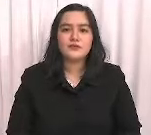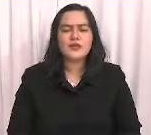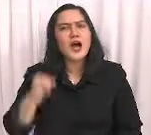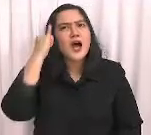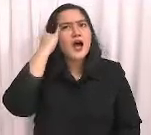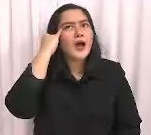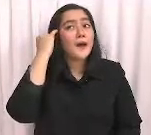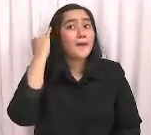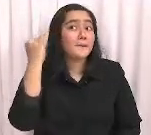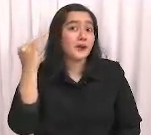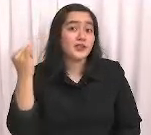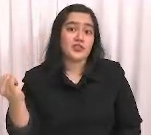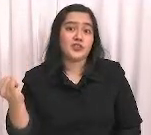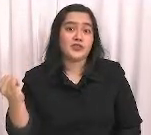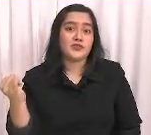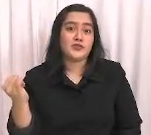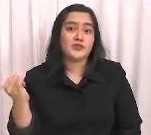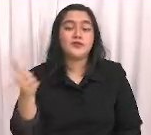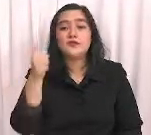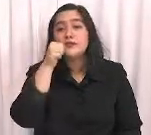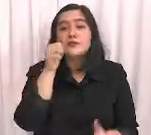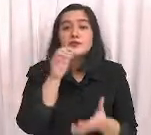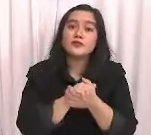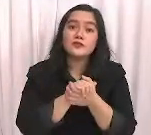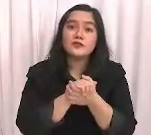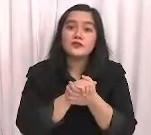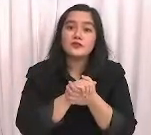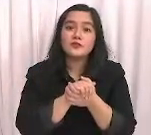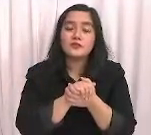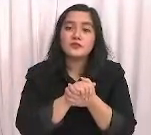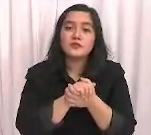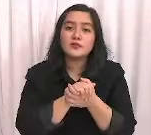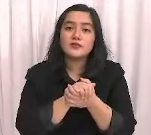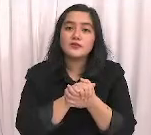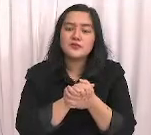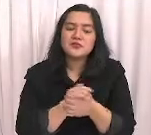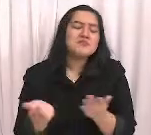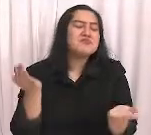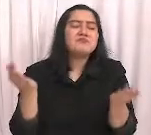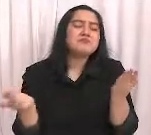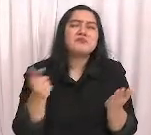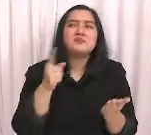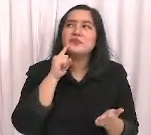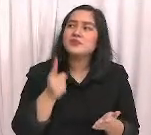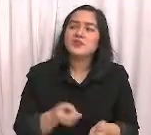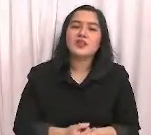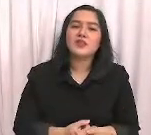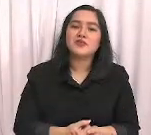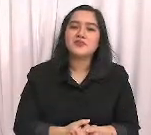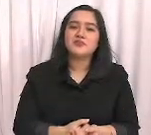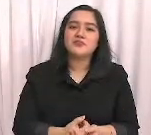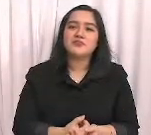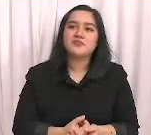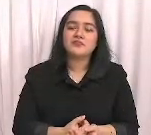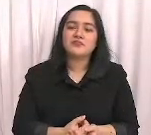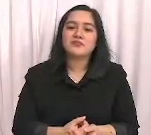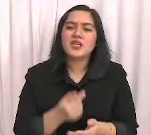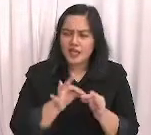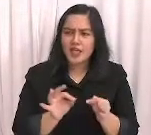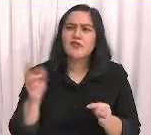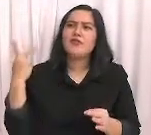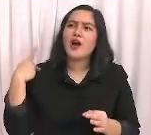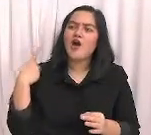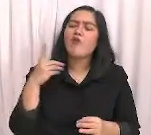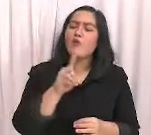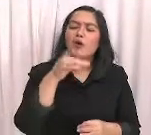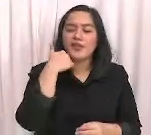may asawa kang babae, parang sinasabi niya, di bali na kung meron mang mamamatay sa atin, ako ang unang